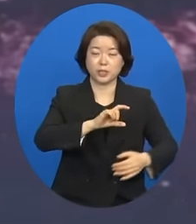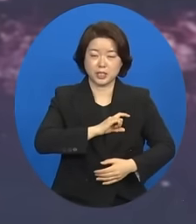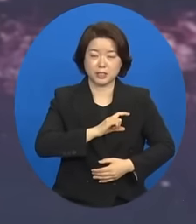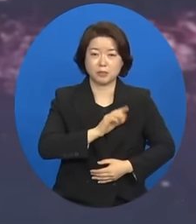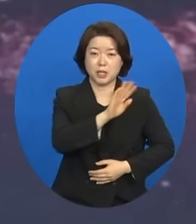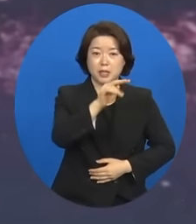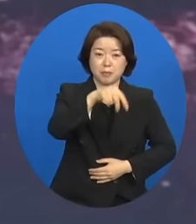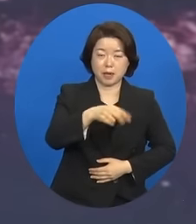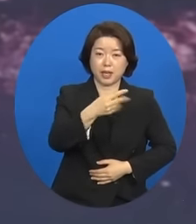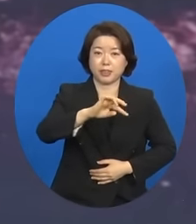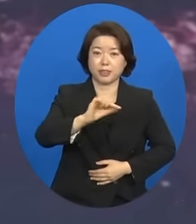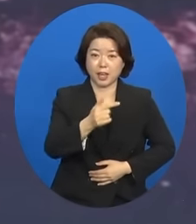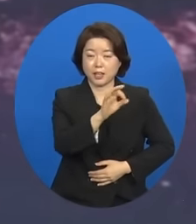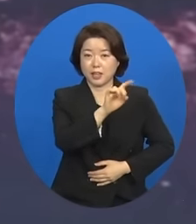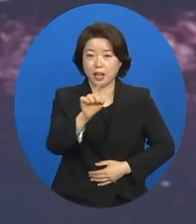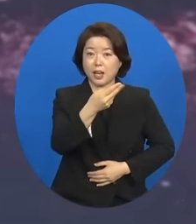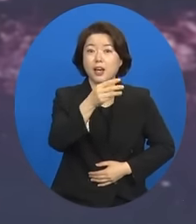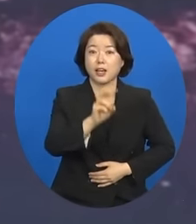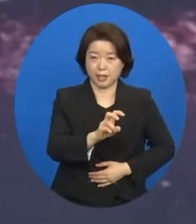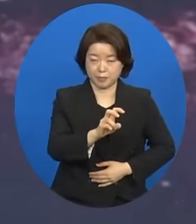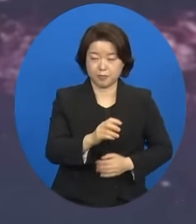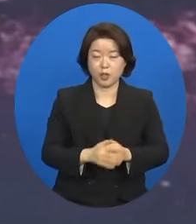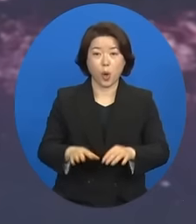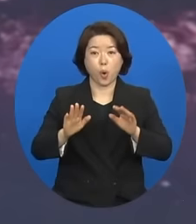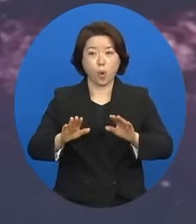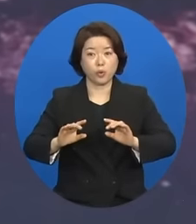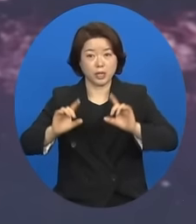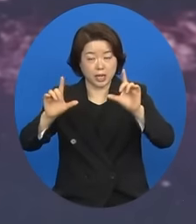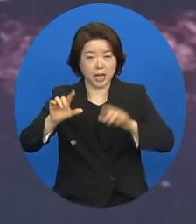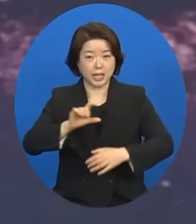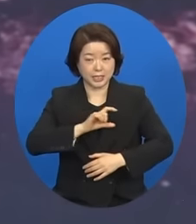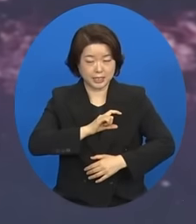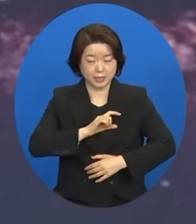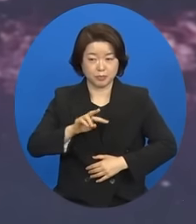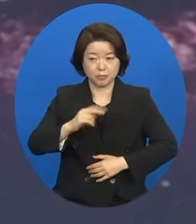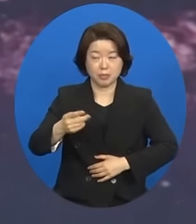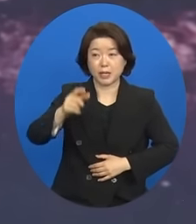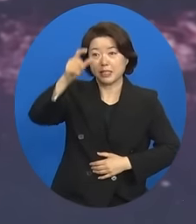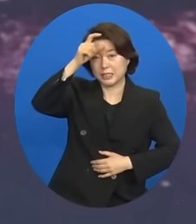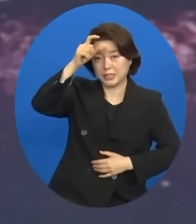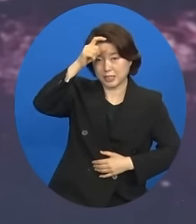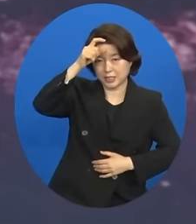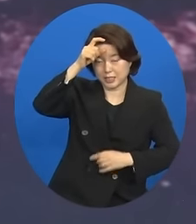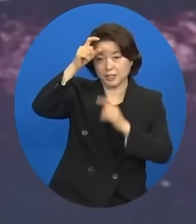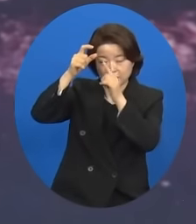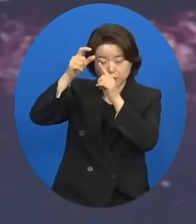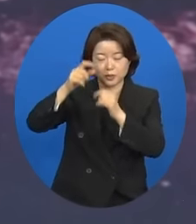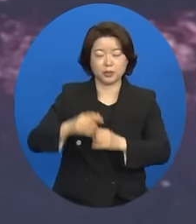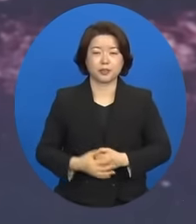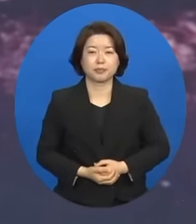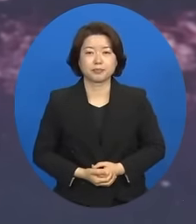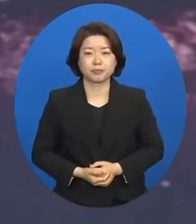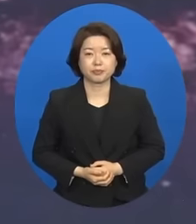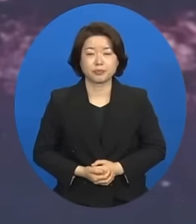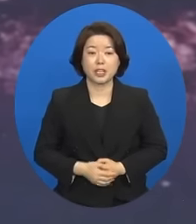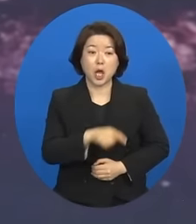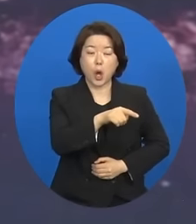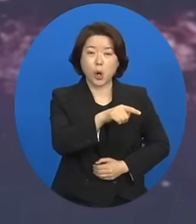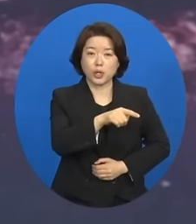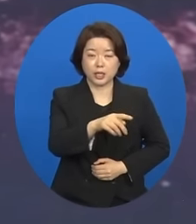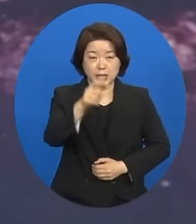곳이죠 오늘날 티키의 그 옛날 이름은 터키 이제는 키로 바뀌었는데 그